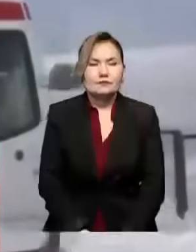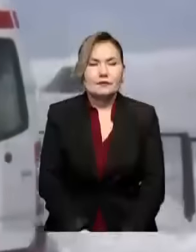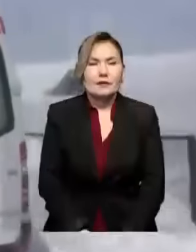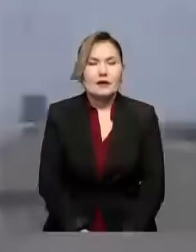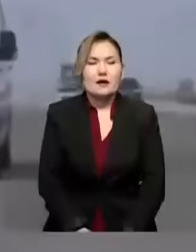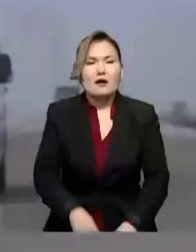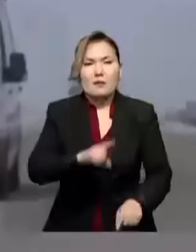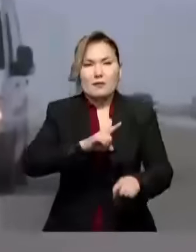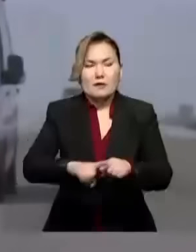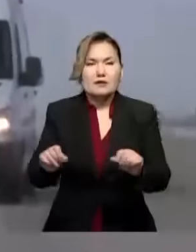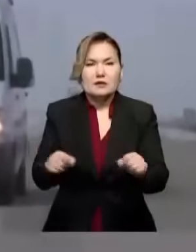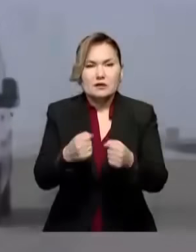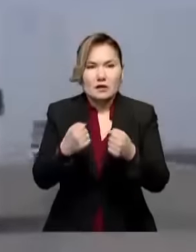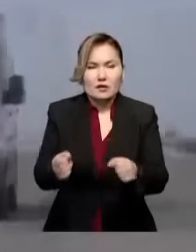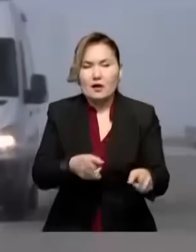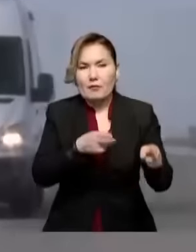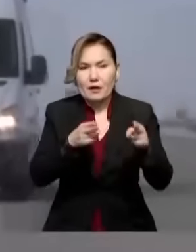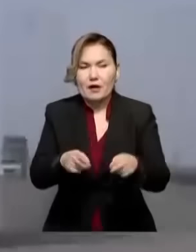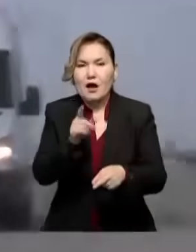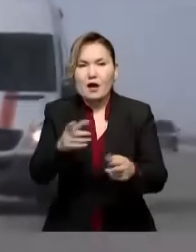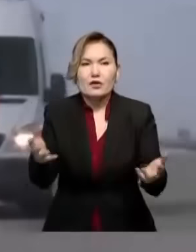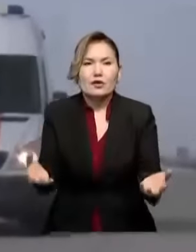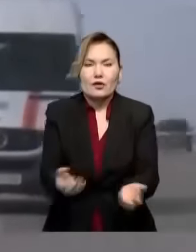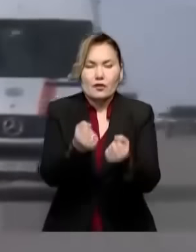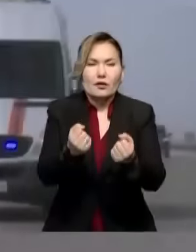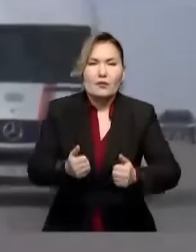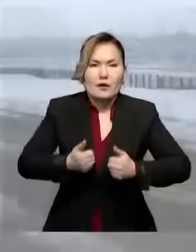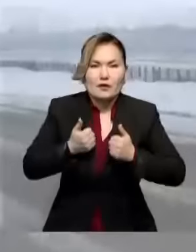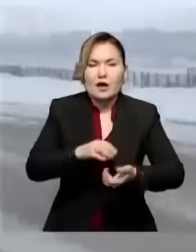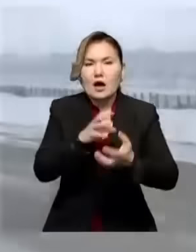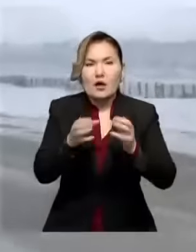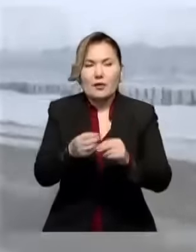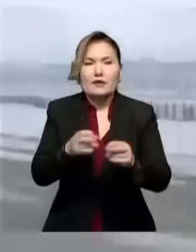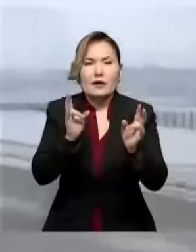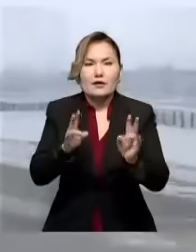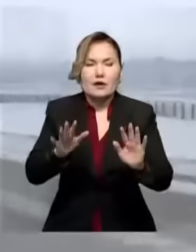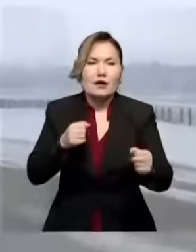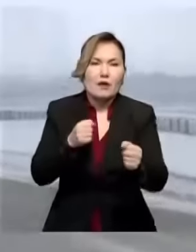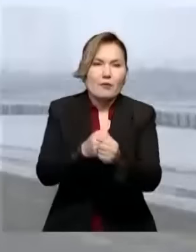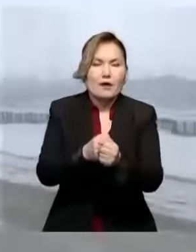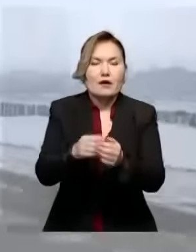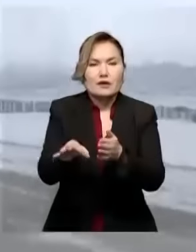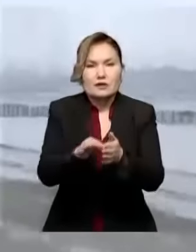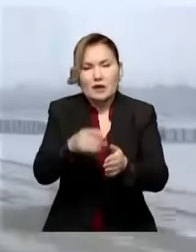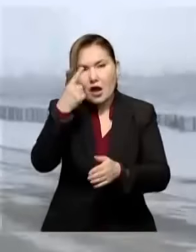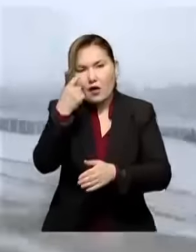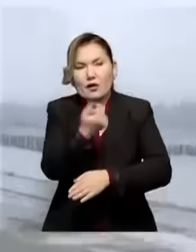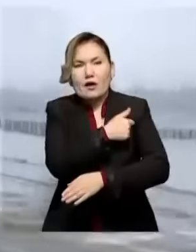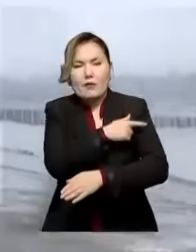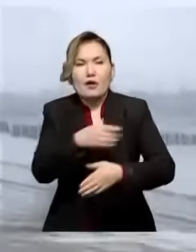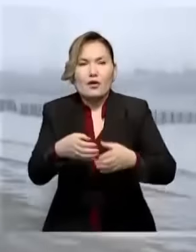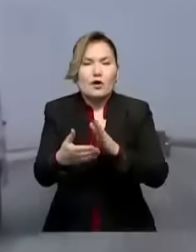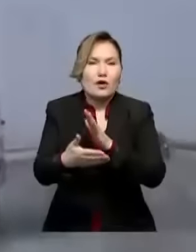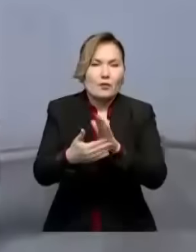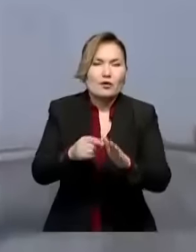Уақыт оздырмай тез жетсе, адамды ажалдан арашалап қалу мүмкіндігі арта түседі. Жалпы жол көлік оқиғасы жайлы хабарлама бірыңғай құтқару қызметі 102